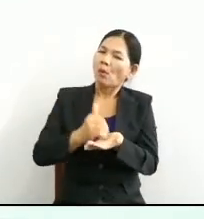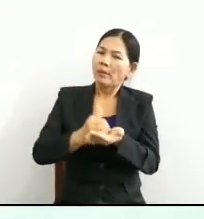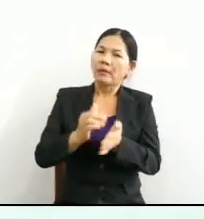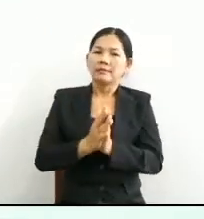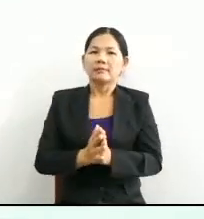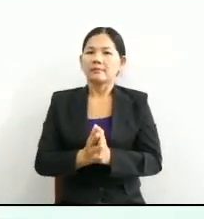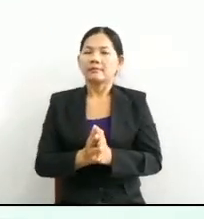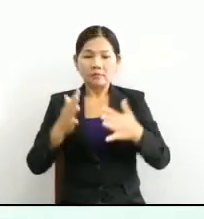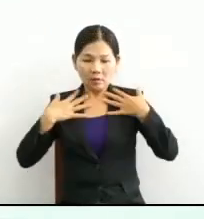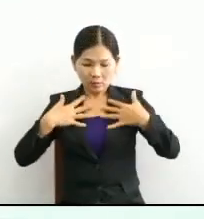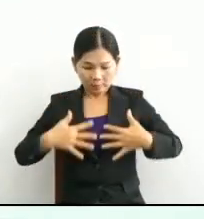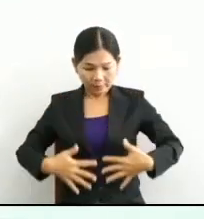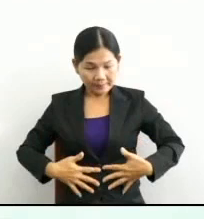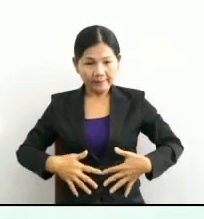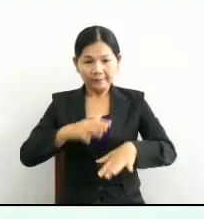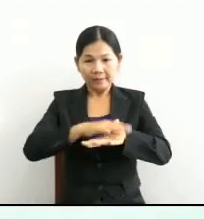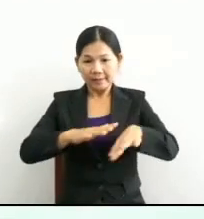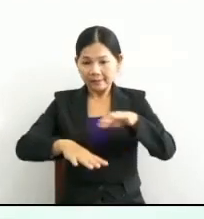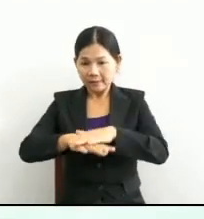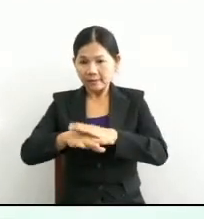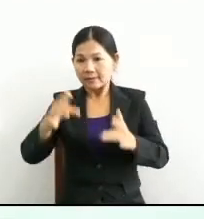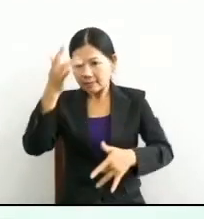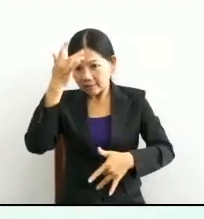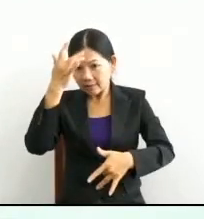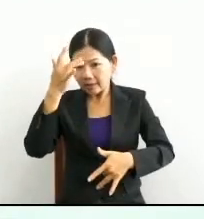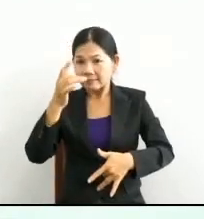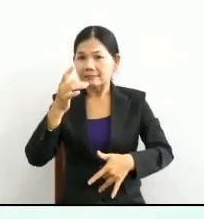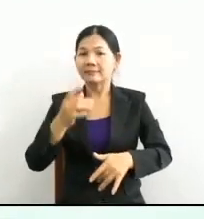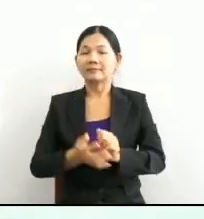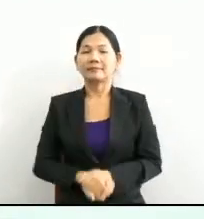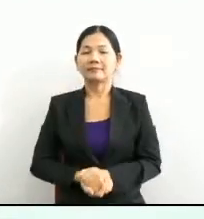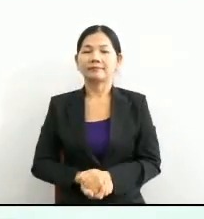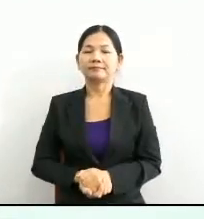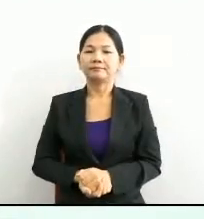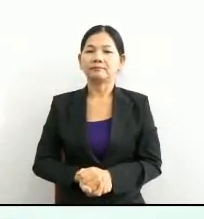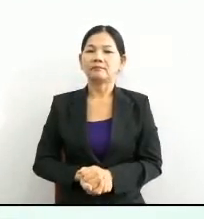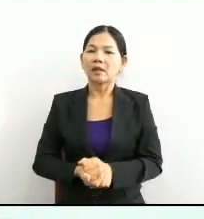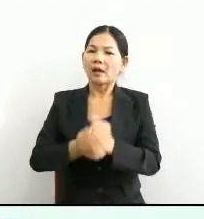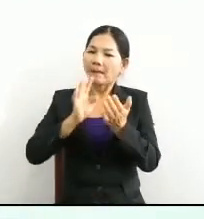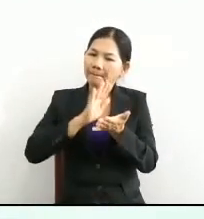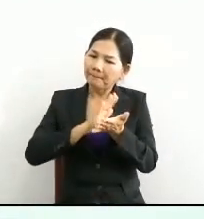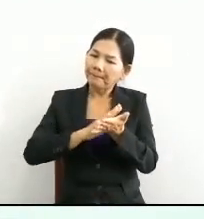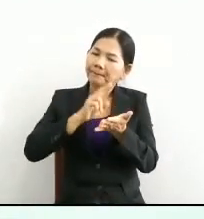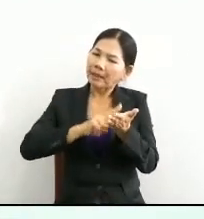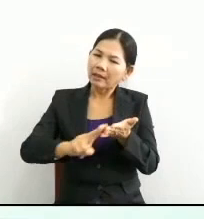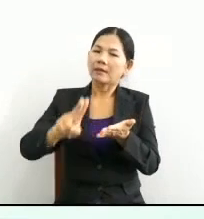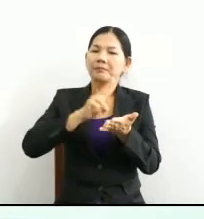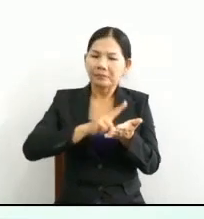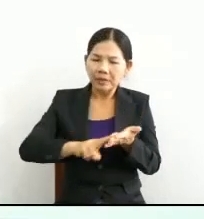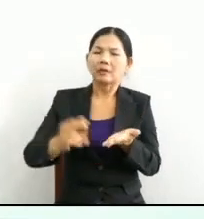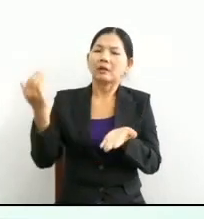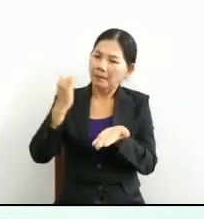mình đài thừa đại trường con mình đài chư ạt miên chừng ngừa ạt con bây giờ riêng miền là mày chỉ phải chém con miên chừng ngừa ạt